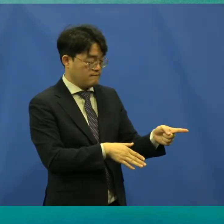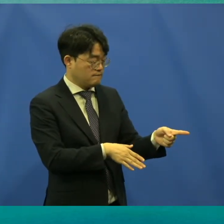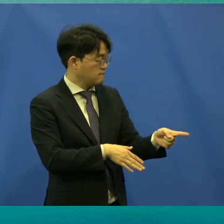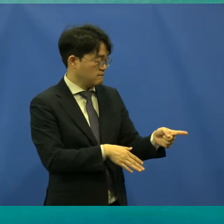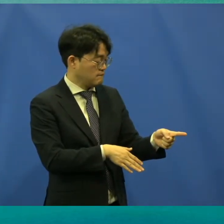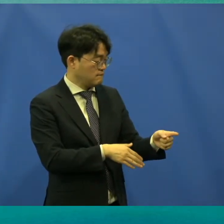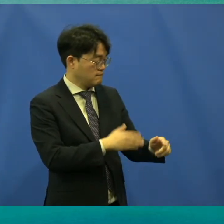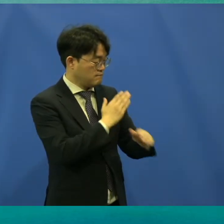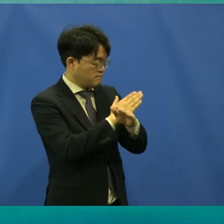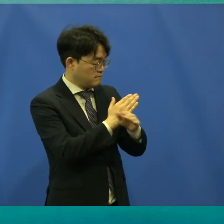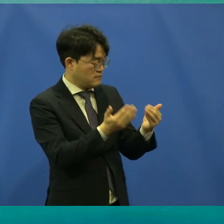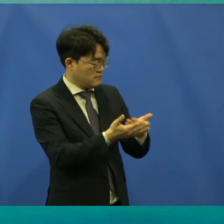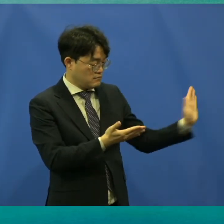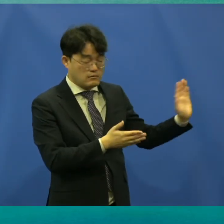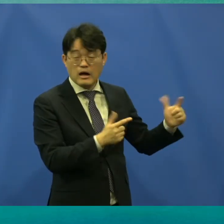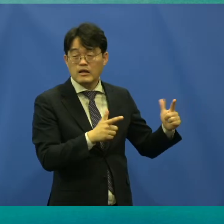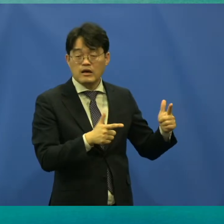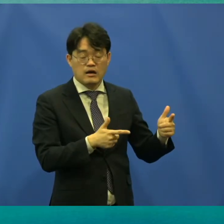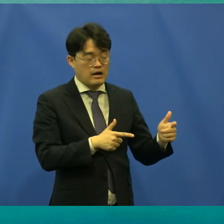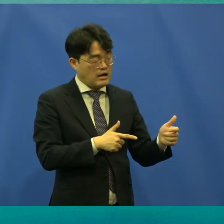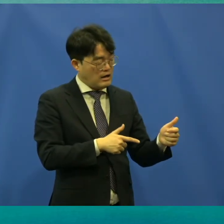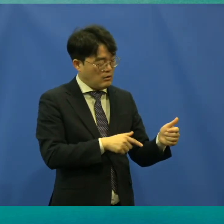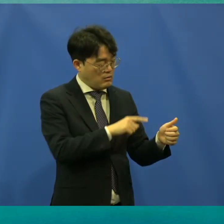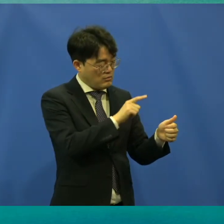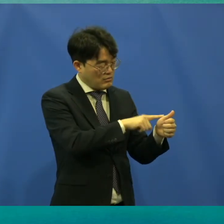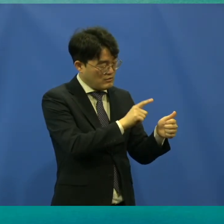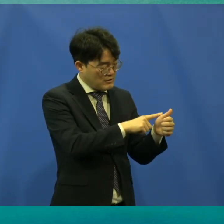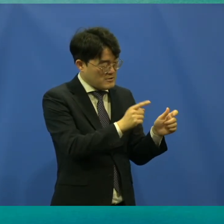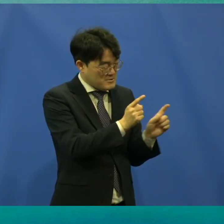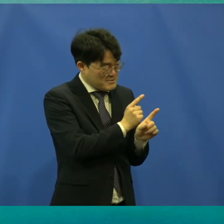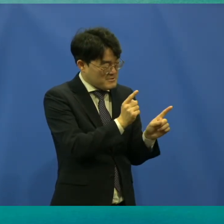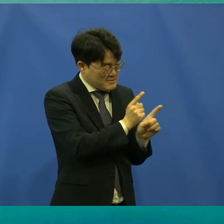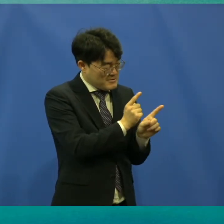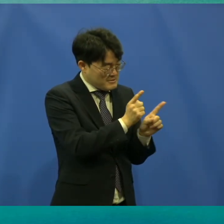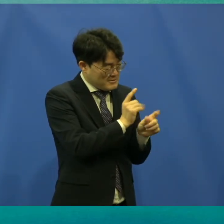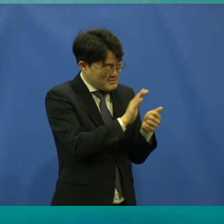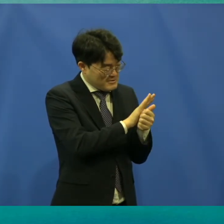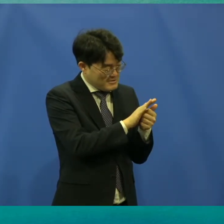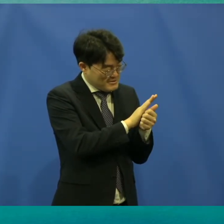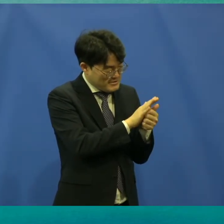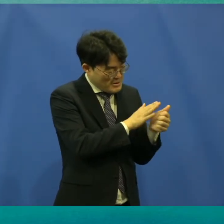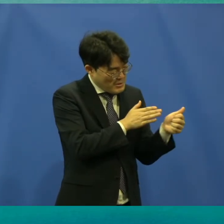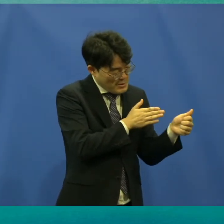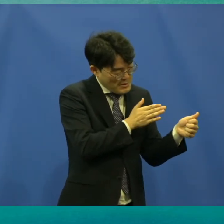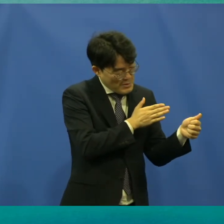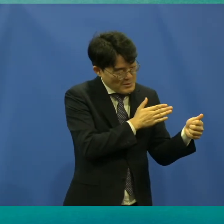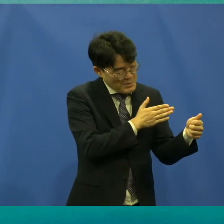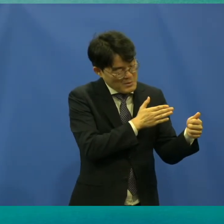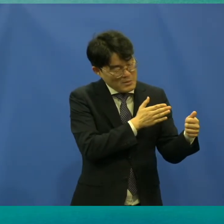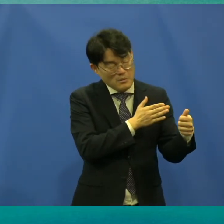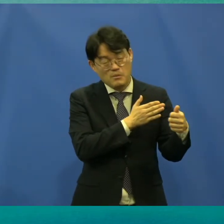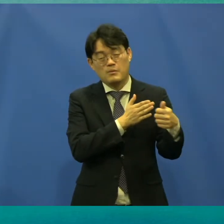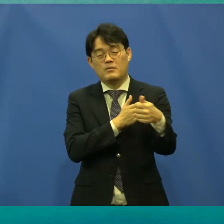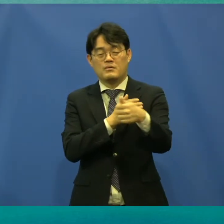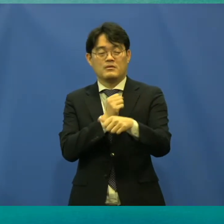하나님은 적절한 방식으로 우리가 가는 길을 막으십니다. 적절한 방식으로 우리를 가는 길을 막으십니다.